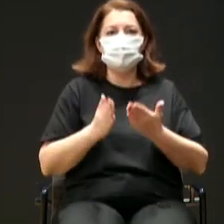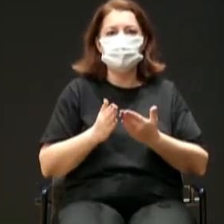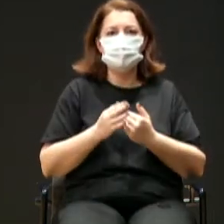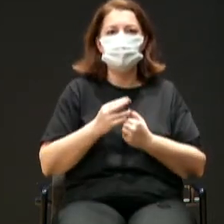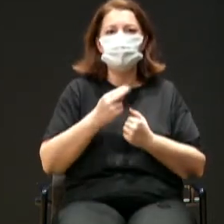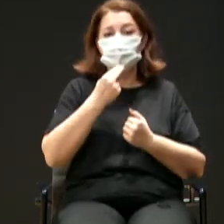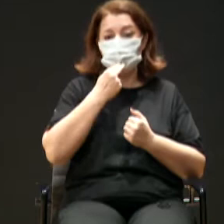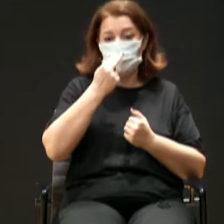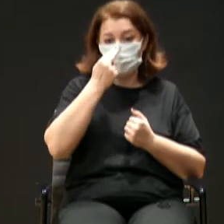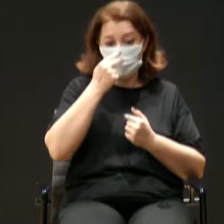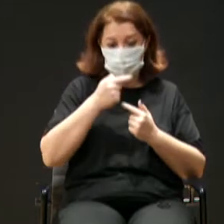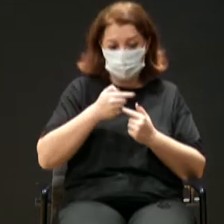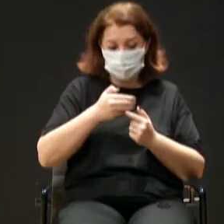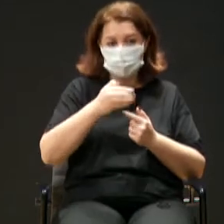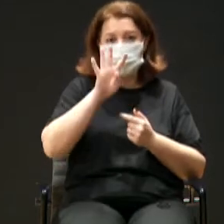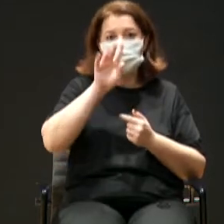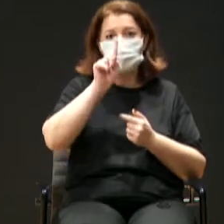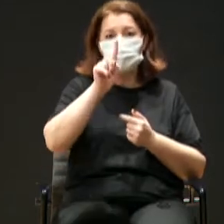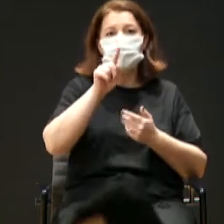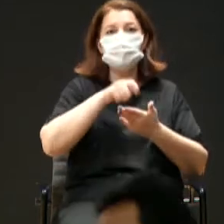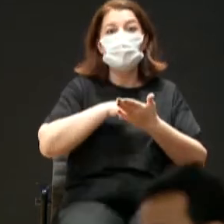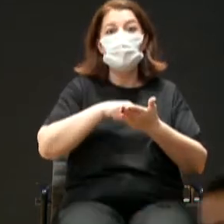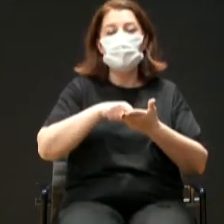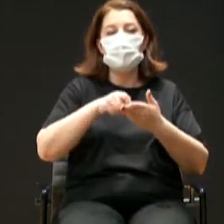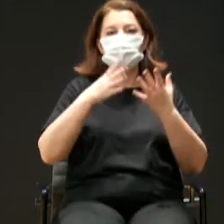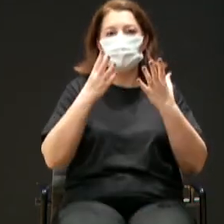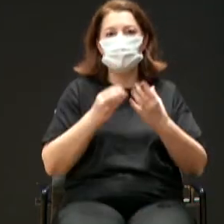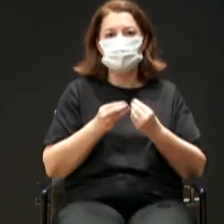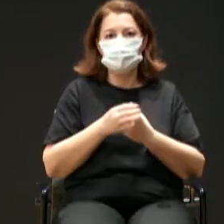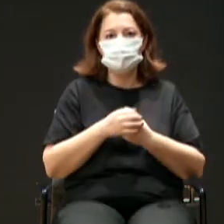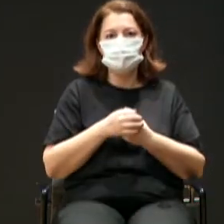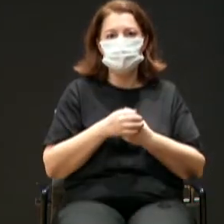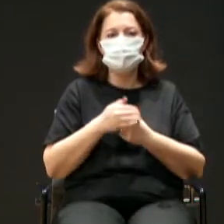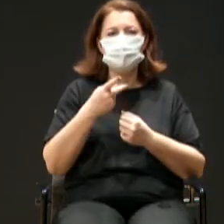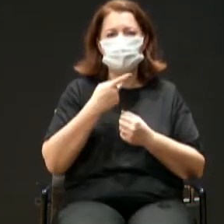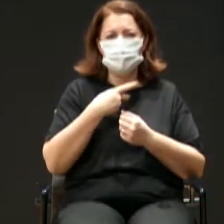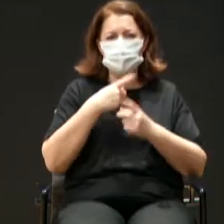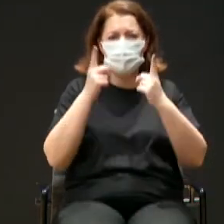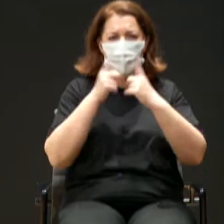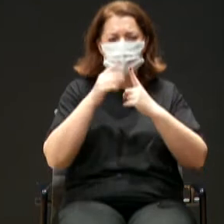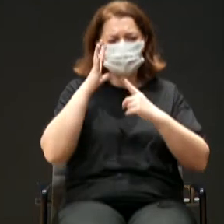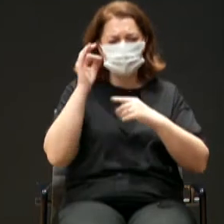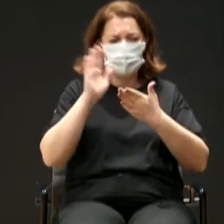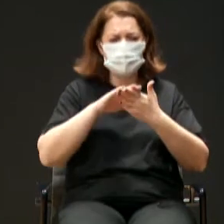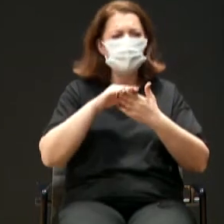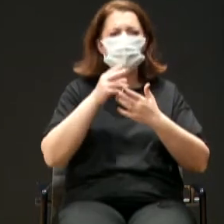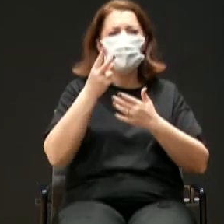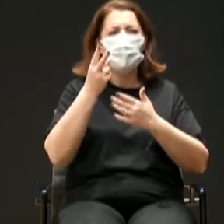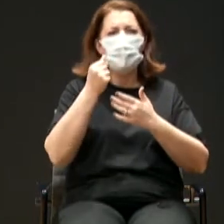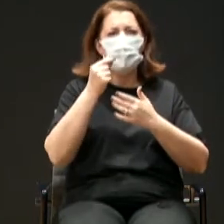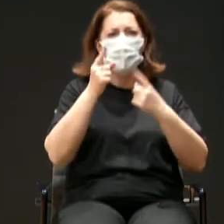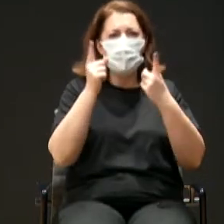Cuma itibariyle 41. maaş bağlanmış. Bizim hesap uzmanı arkadaşlar da ne kadar para geçtiğini